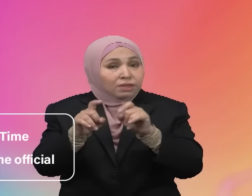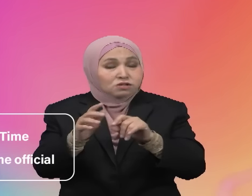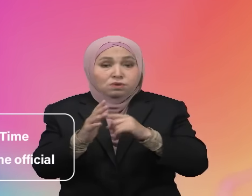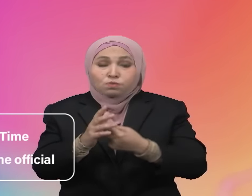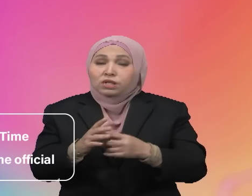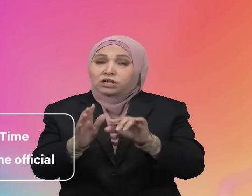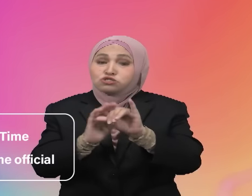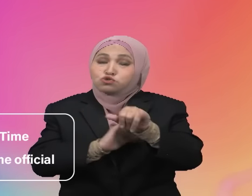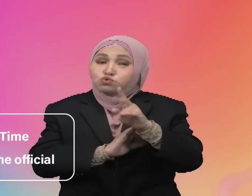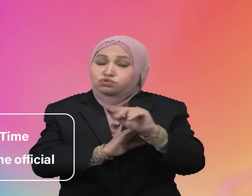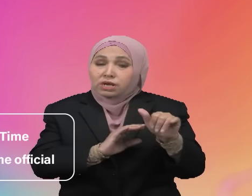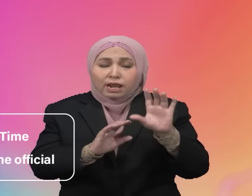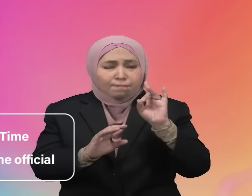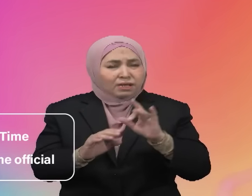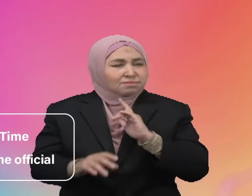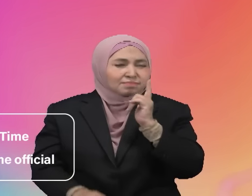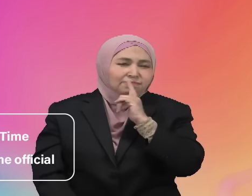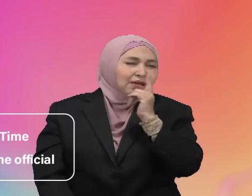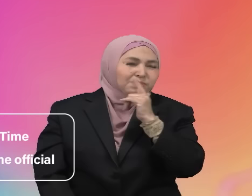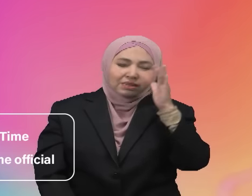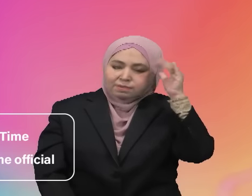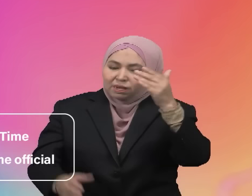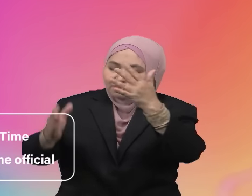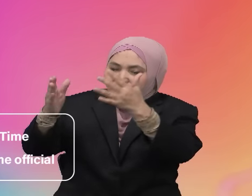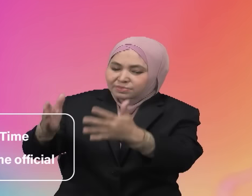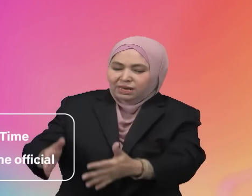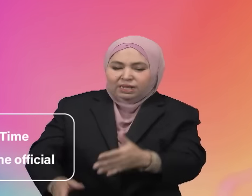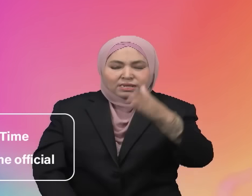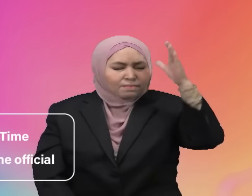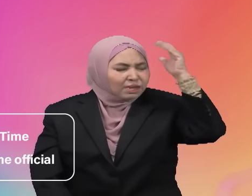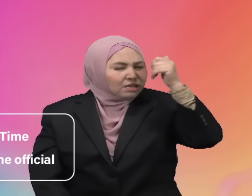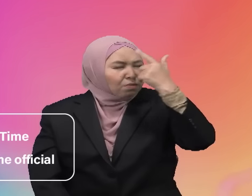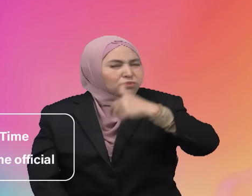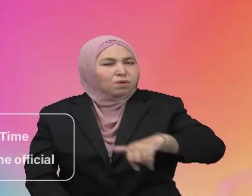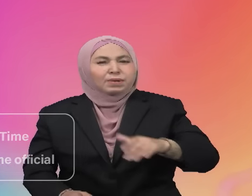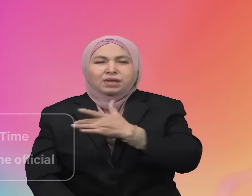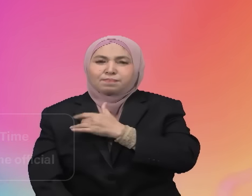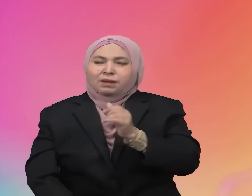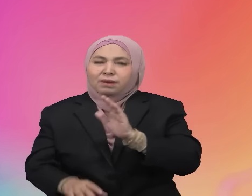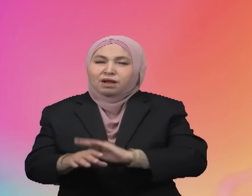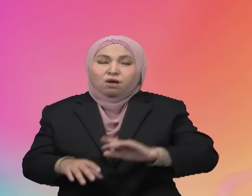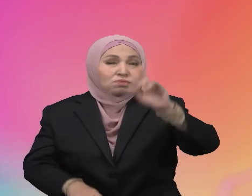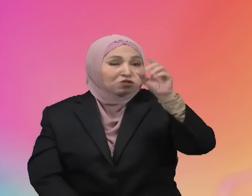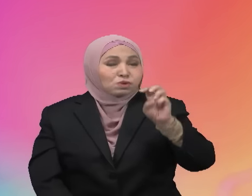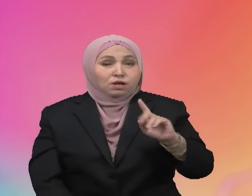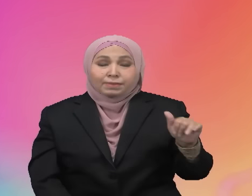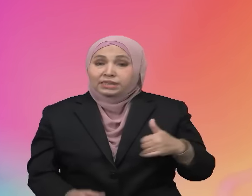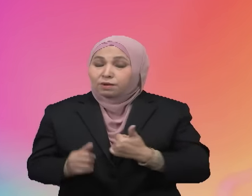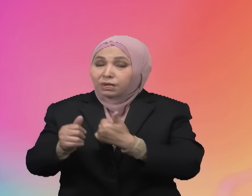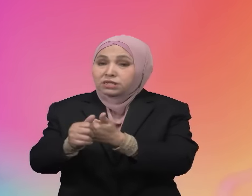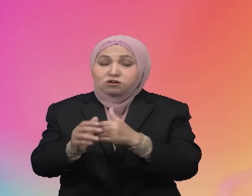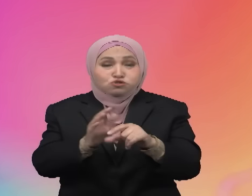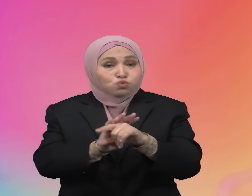ke-8 kita. Keengganan dan kedegilan kaum musyrik untuk beriman kepada Allah Subhanahu Wa Taala. Diikuti pada